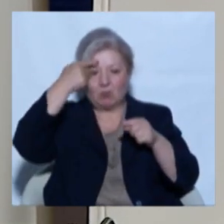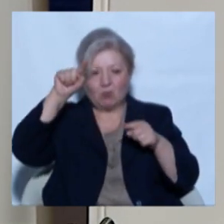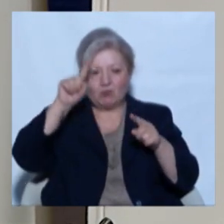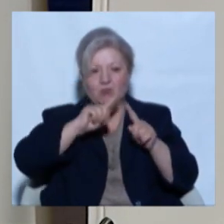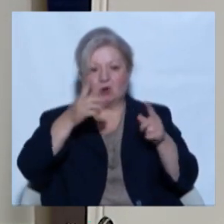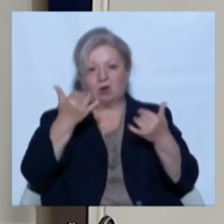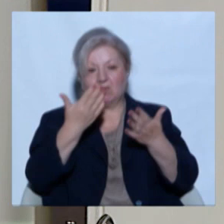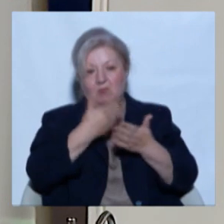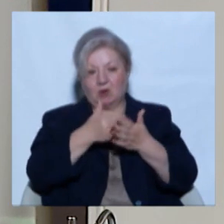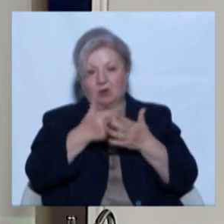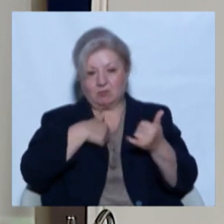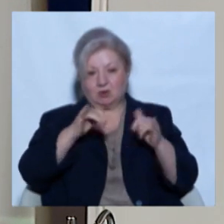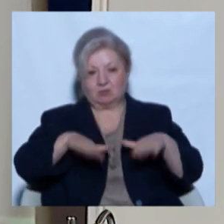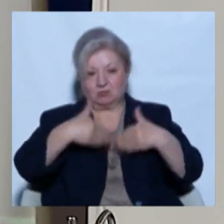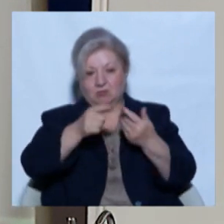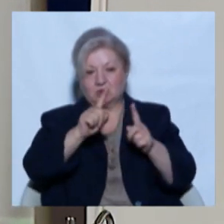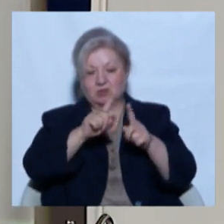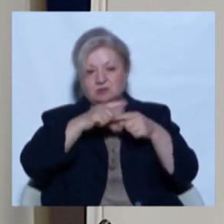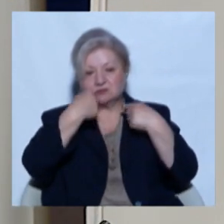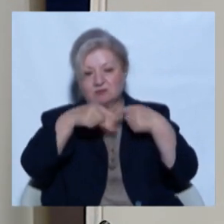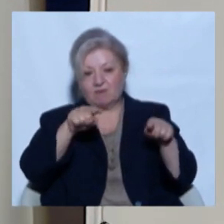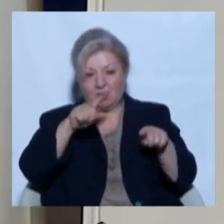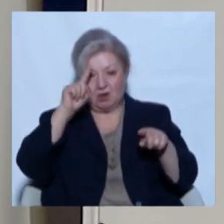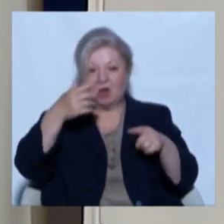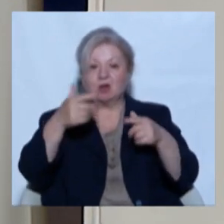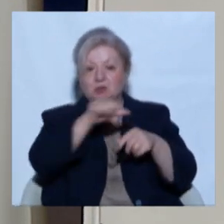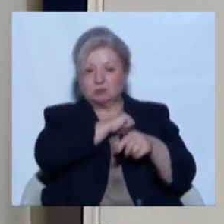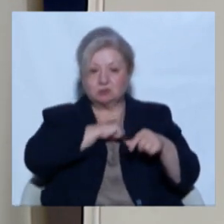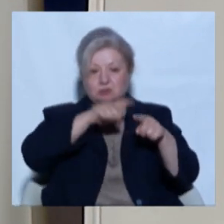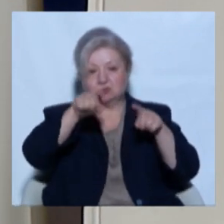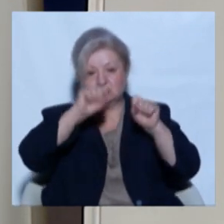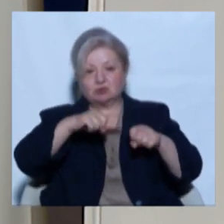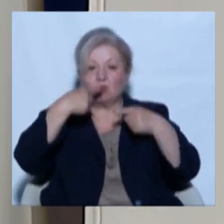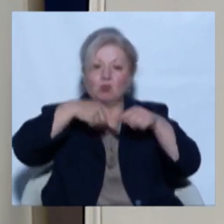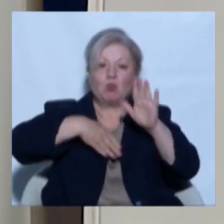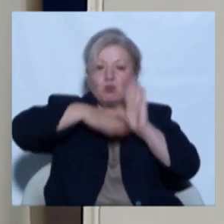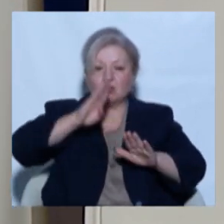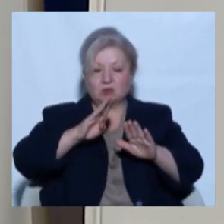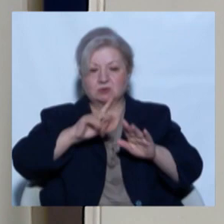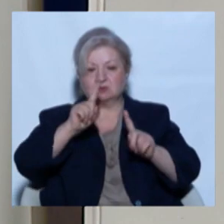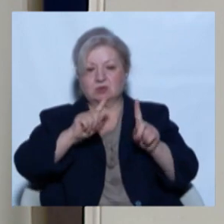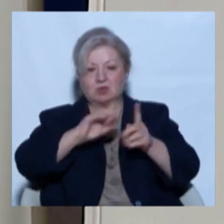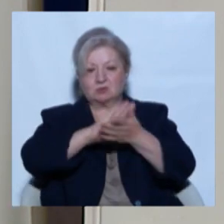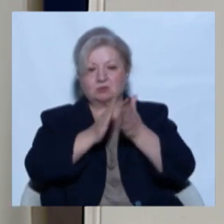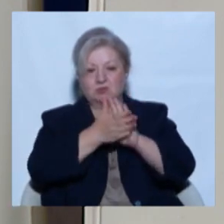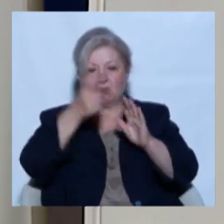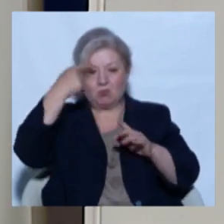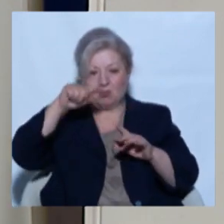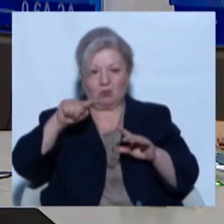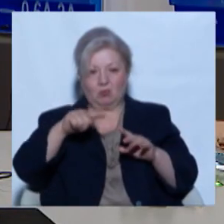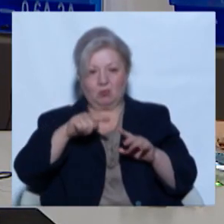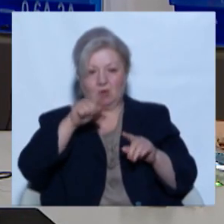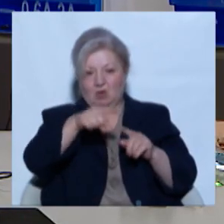გთავაზობ, შეიძლება თქვენ უკეთესი აზრი მოგივიდეთ და თქვენი მეთოდი მოიფიქროთ. ერთ-ერთი ვარიანტია ეს, მე რასაც გთავაზობ და არა